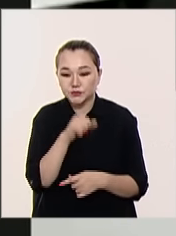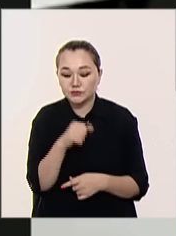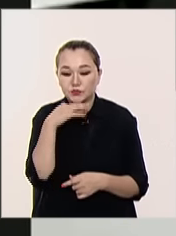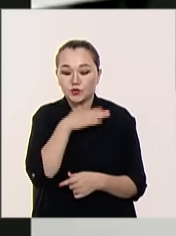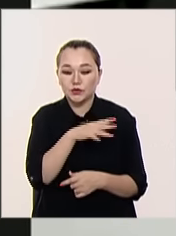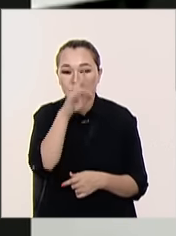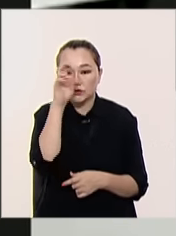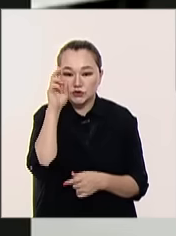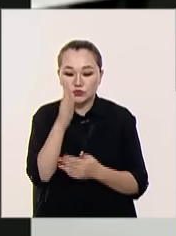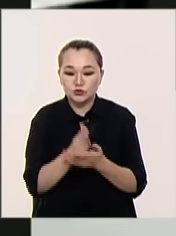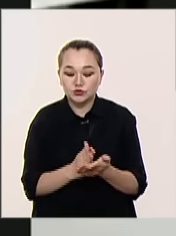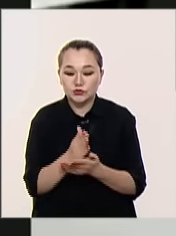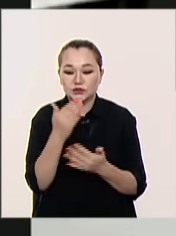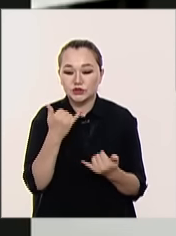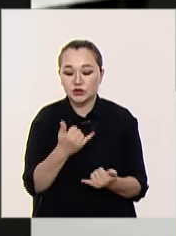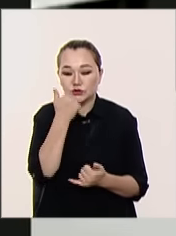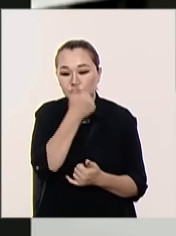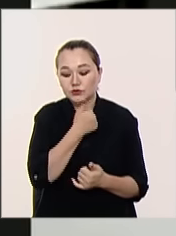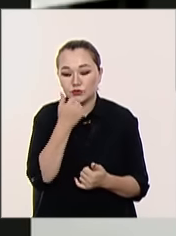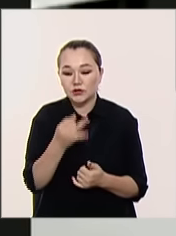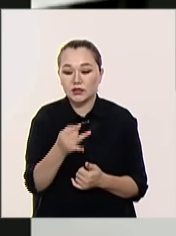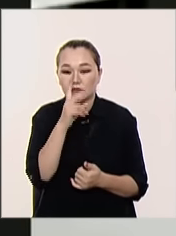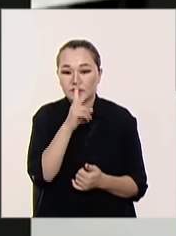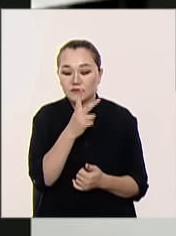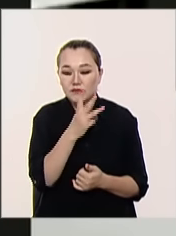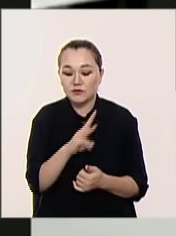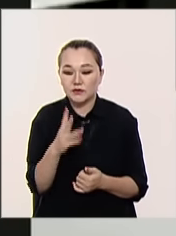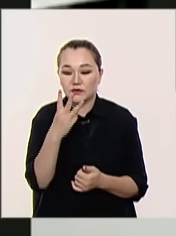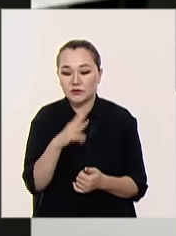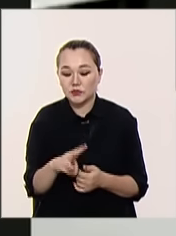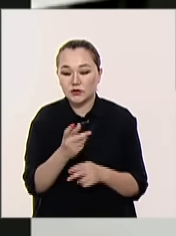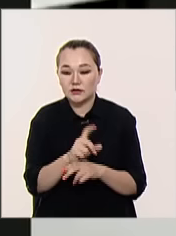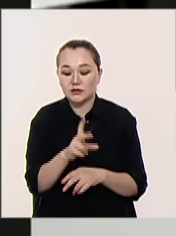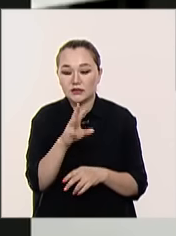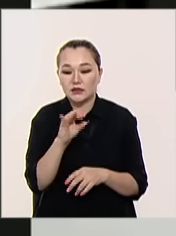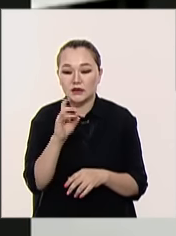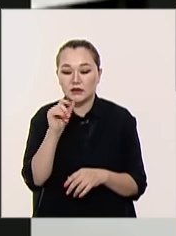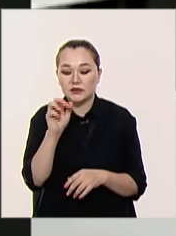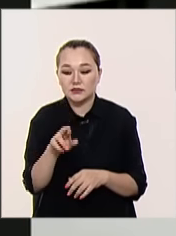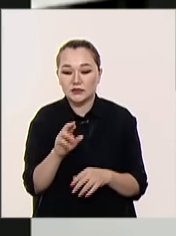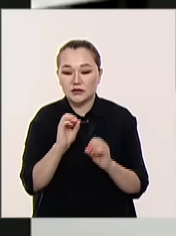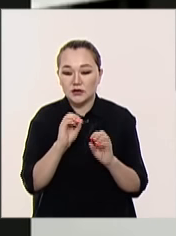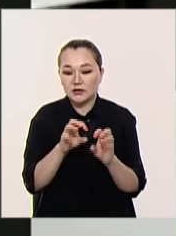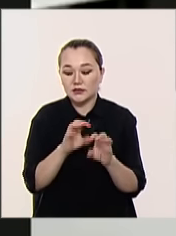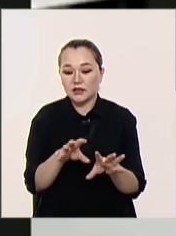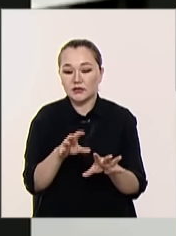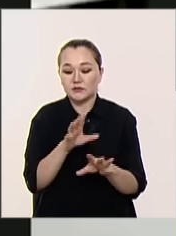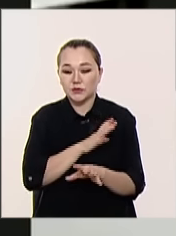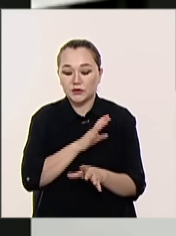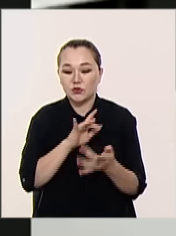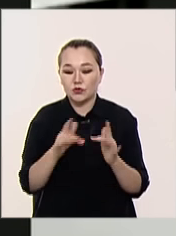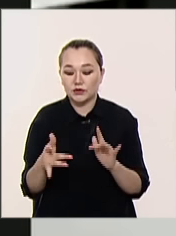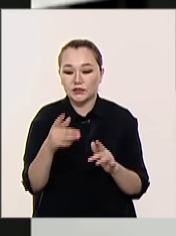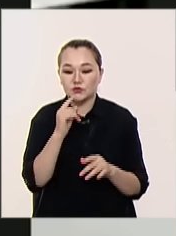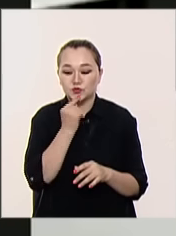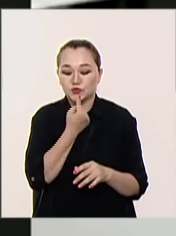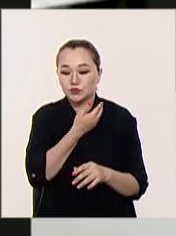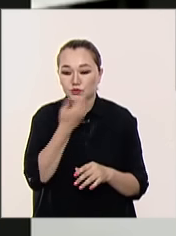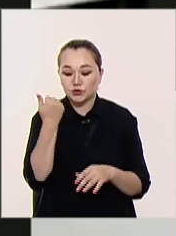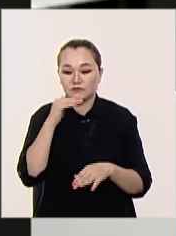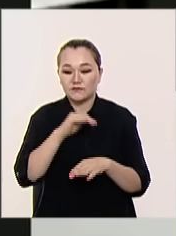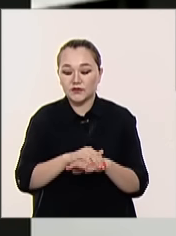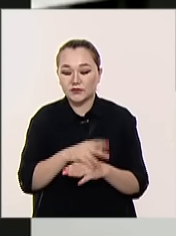мемлекеттік қызметшілер былтыр және биыл да небәрі 2-3 минуттың ішінде осы декларацияны тапсырып отыр. Оның ешқандай қиын емес екенін дәлелдеп